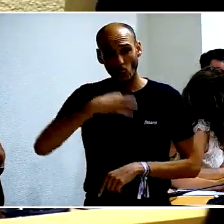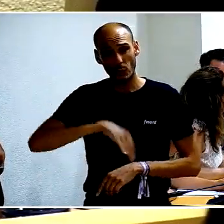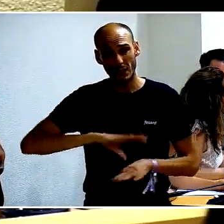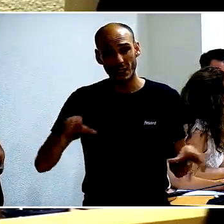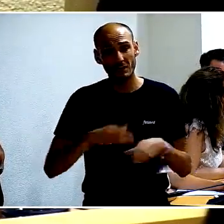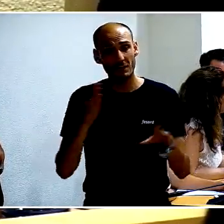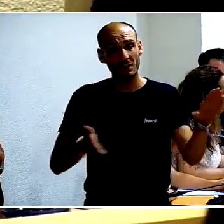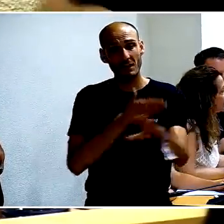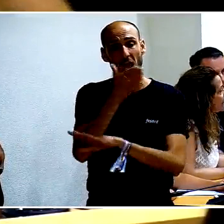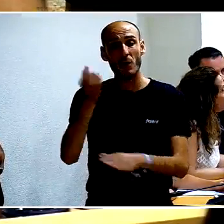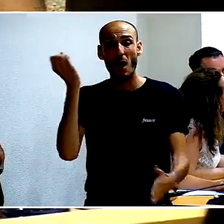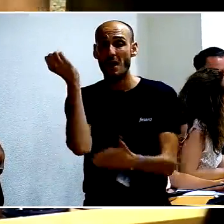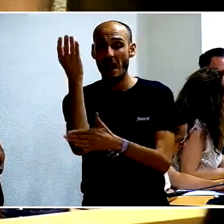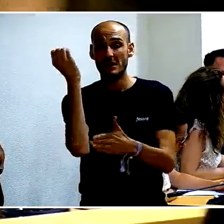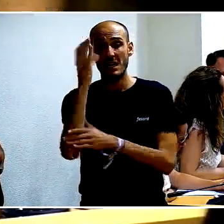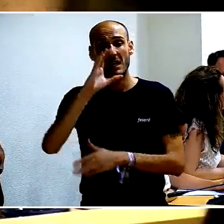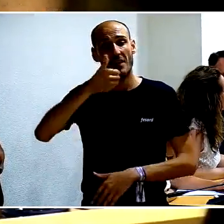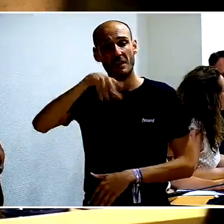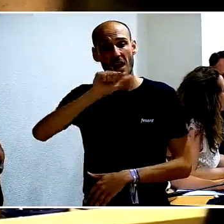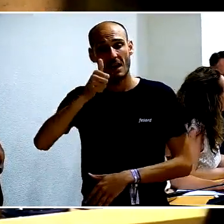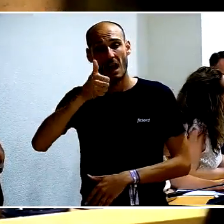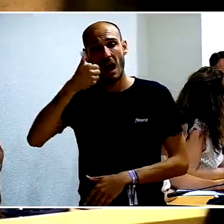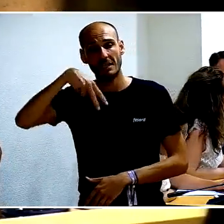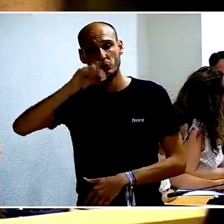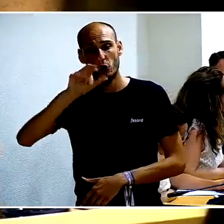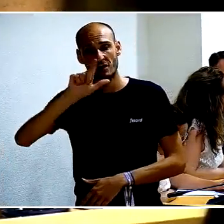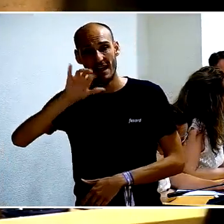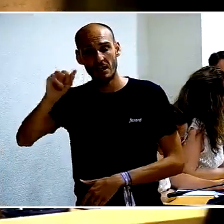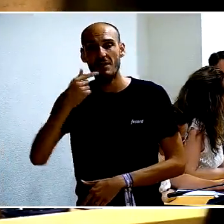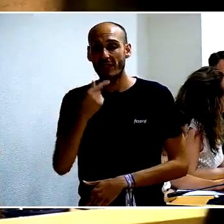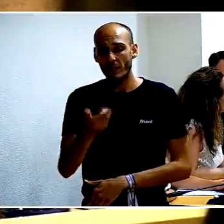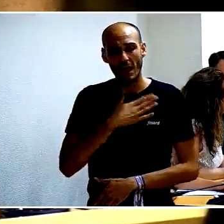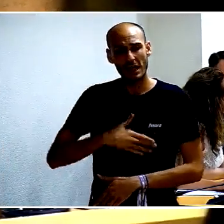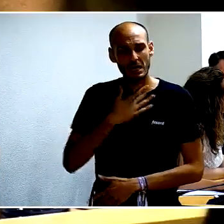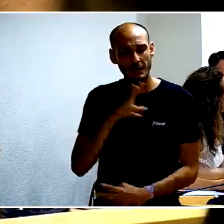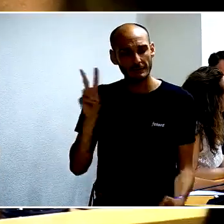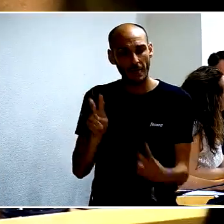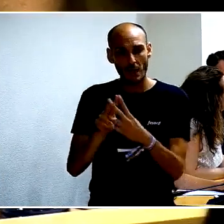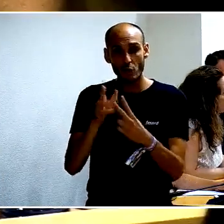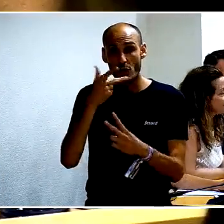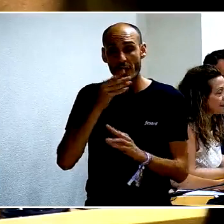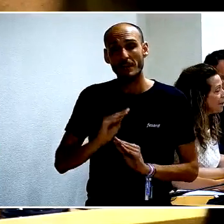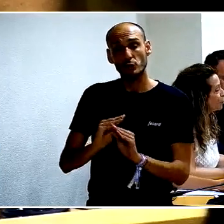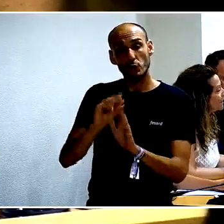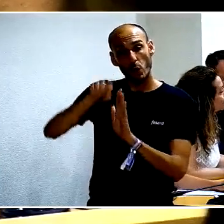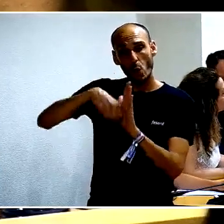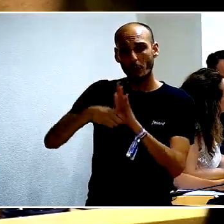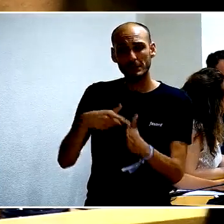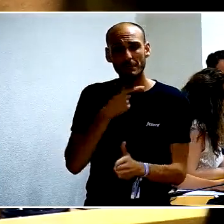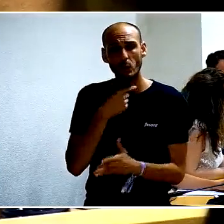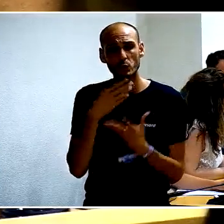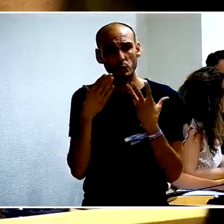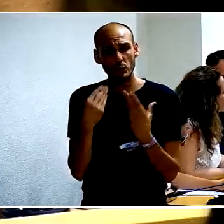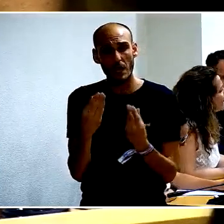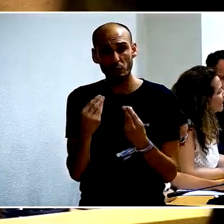xarra de Carla Antonelli i dir-li a esta senyora que era un gust per mi haver-la conegut i lo molt que m'havia agradat el seu documental. No he tingut ningú problema en fer